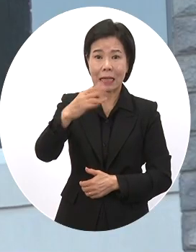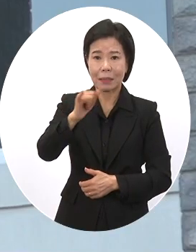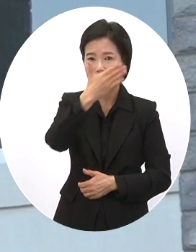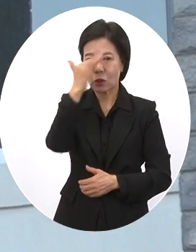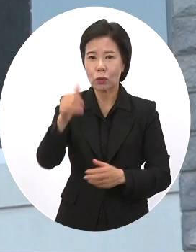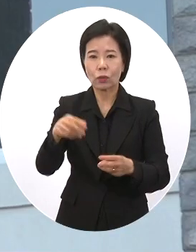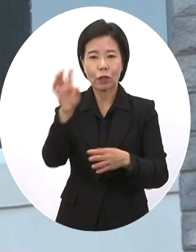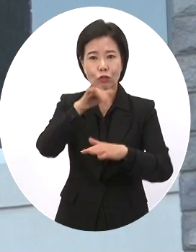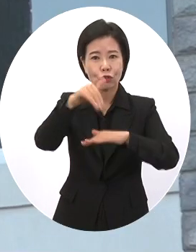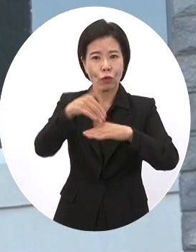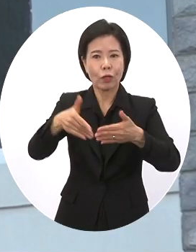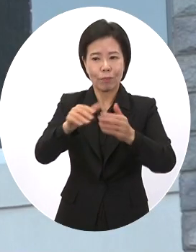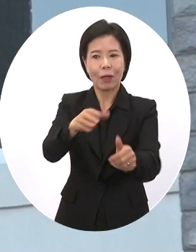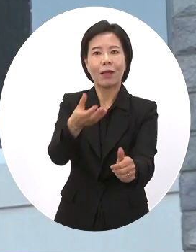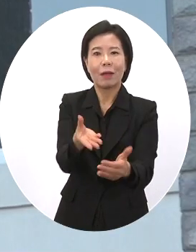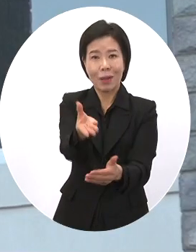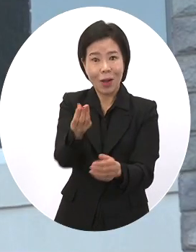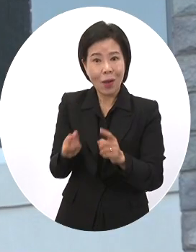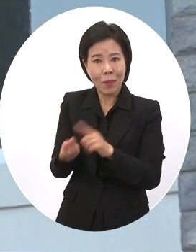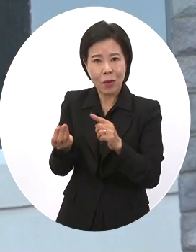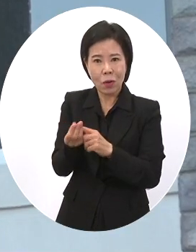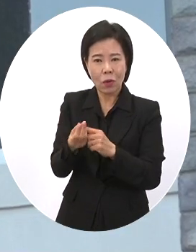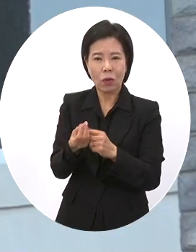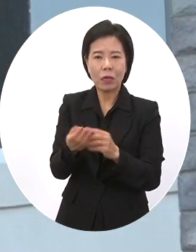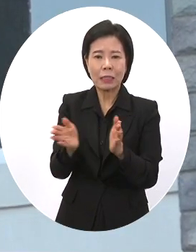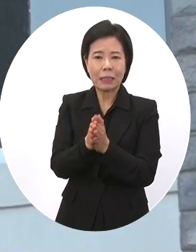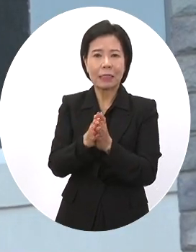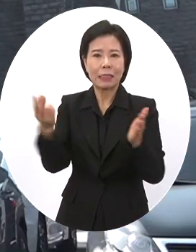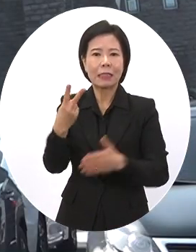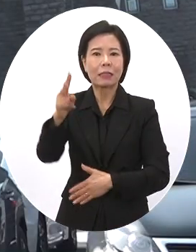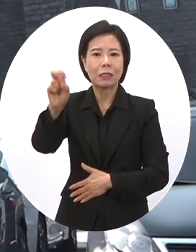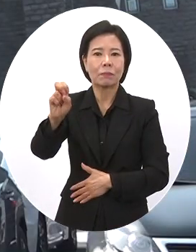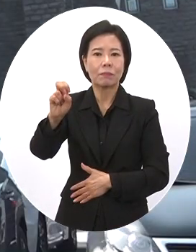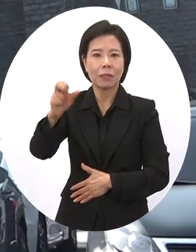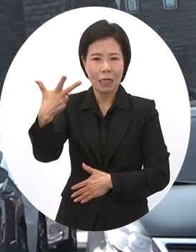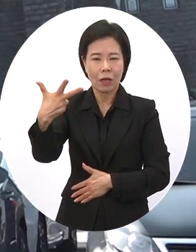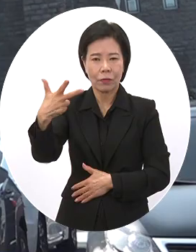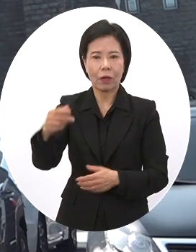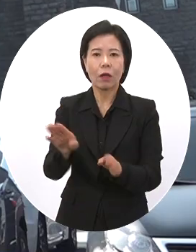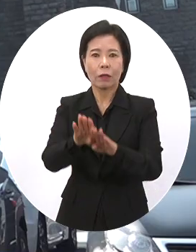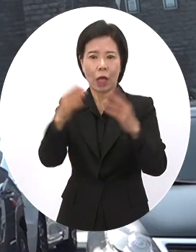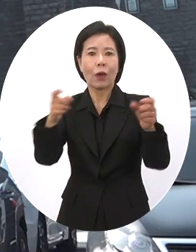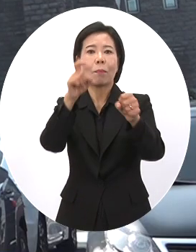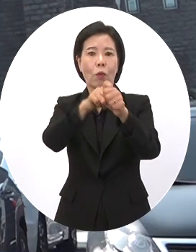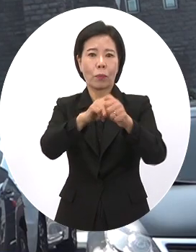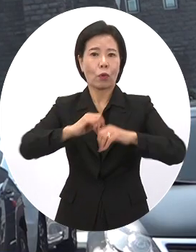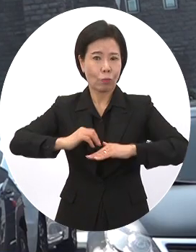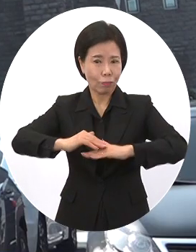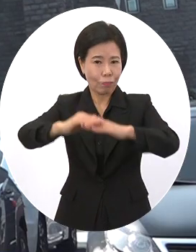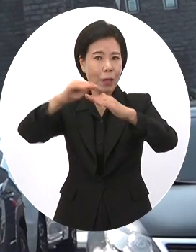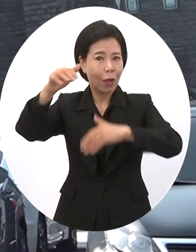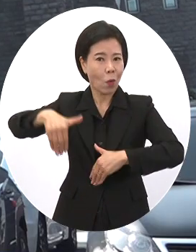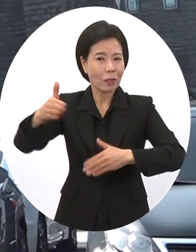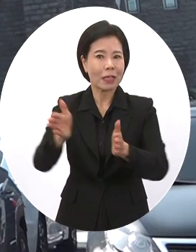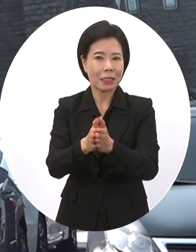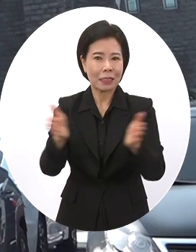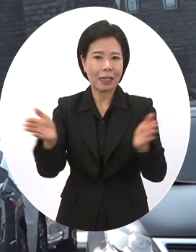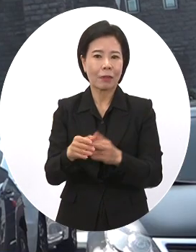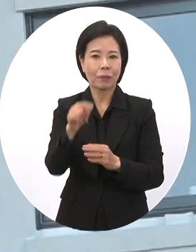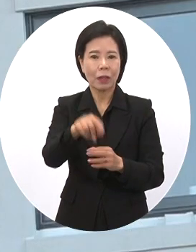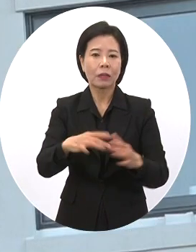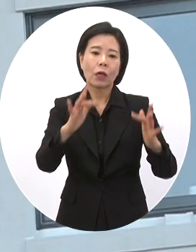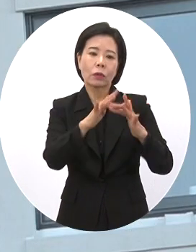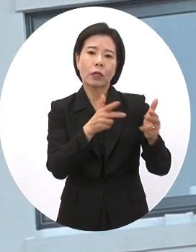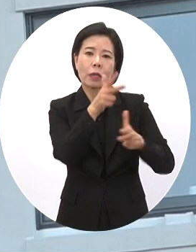수련원을 활용해 2025년 설계를 시작으로 2027년 개관을 목표로 진행하는데요. 이